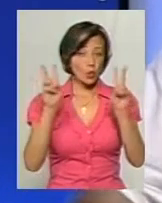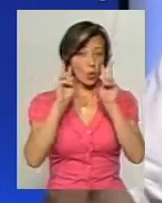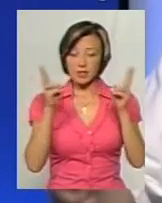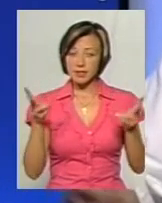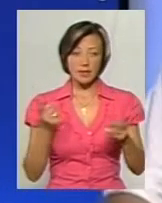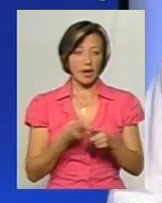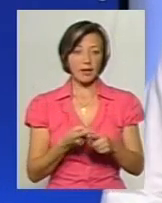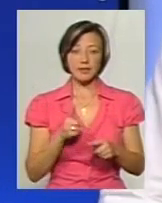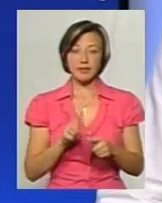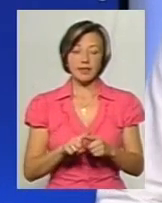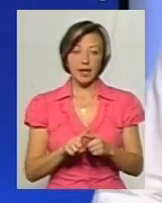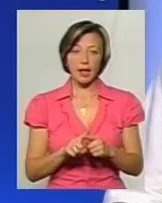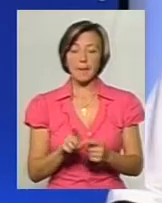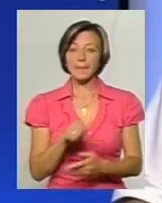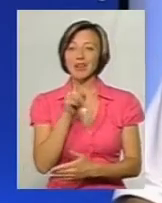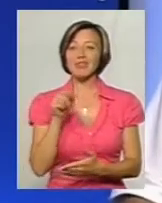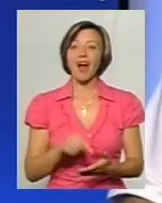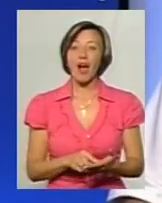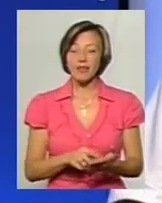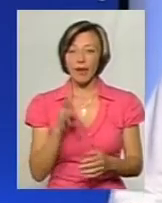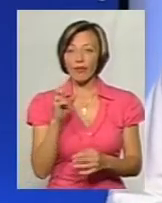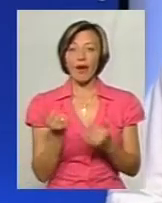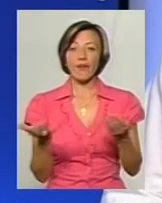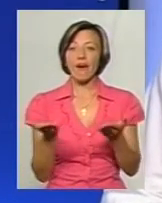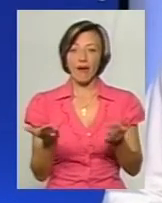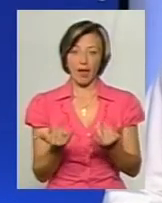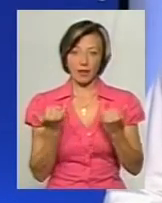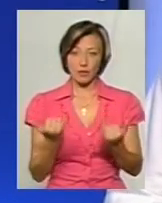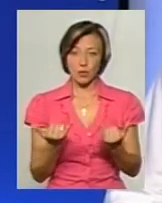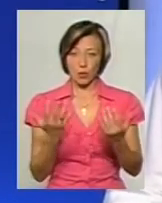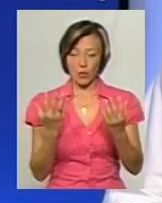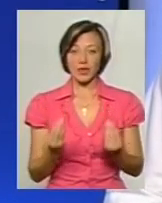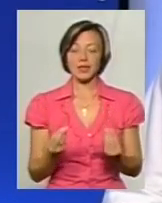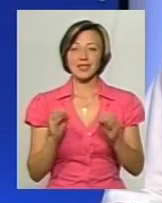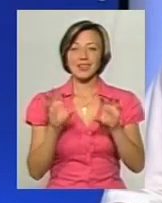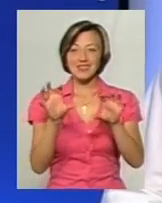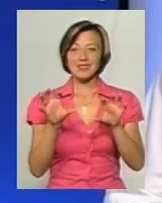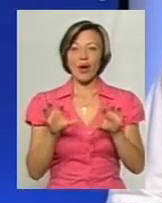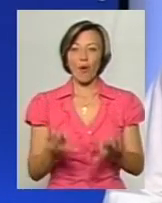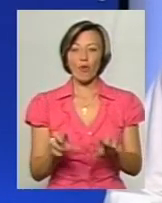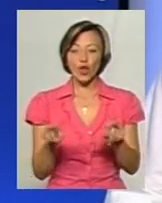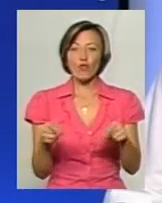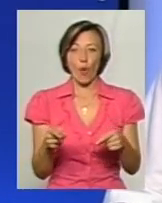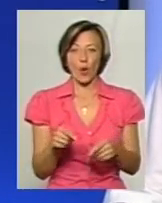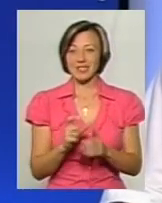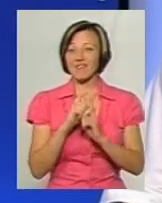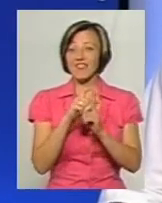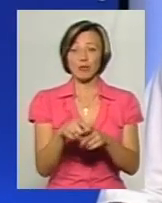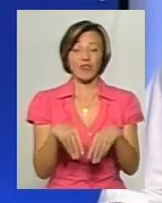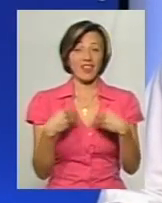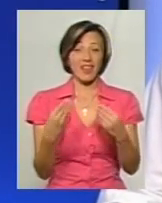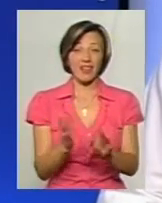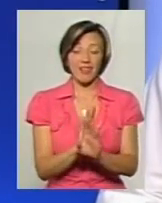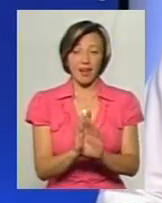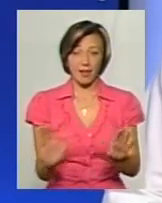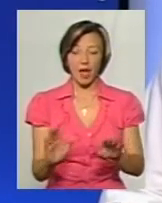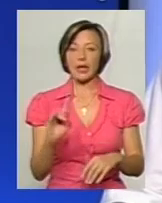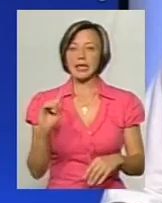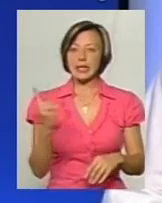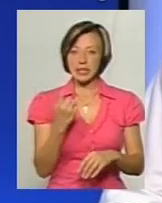що це питання, на яке на сьогодні законодавець відповіді не дає. Єдине, в чому я,